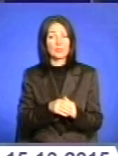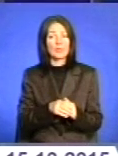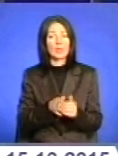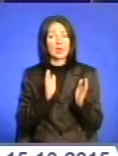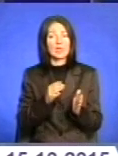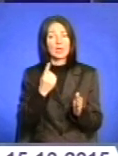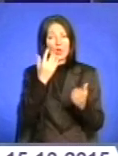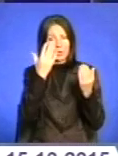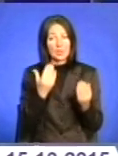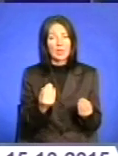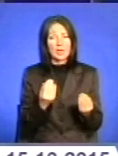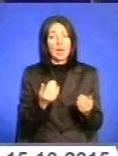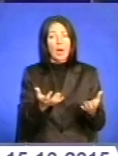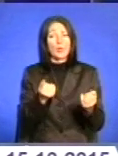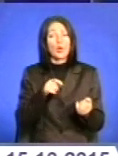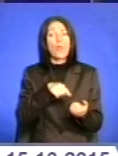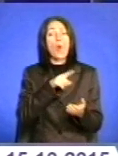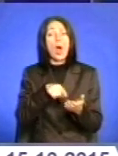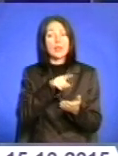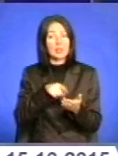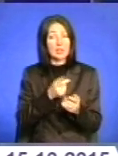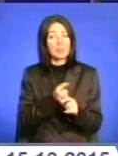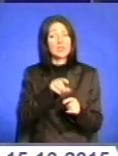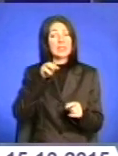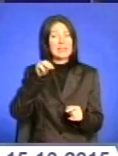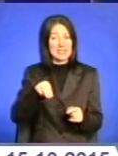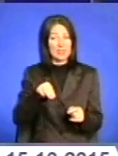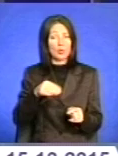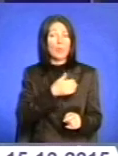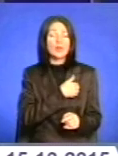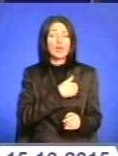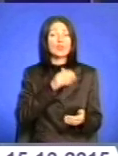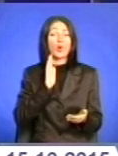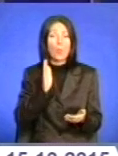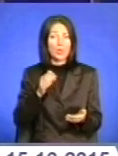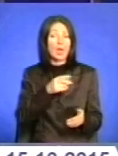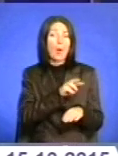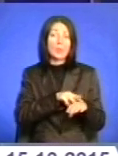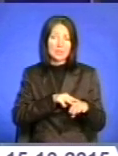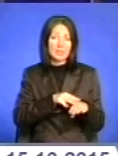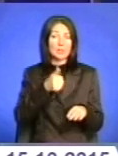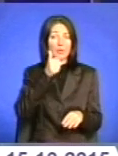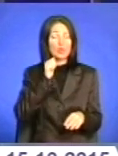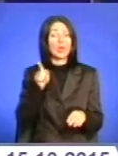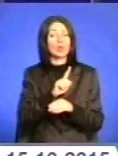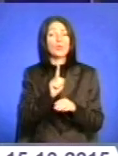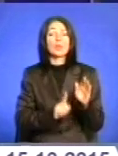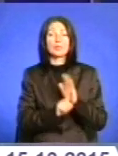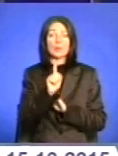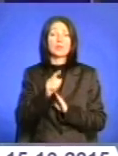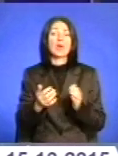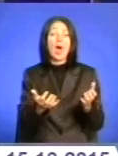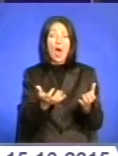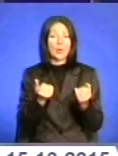Лише за один день прийому анкети більше тисячі охочих стати поліцейськими. Вчора у Тернополі стартував набір до лав патрульної служби.